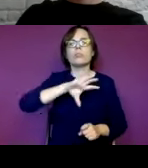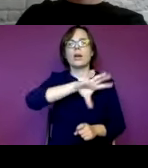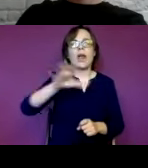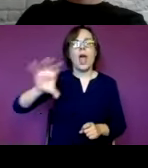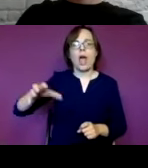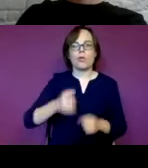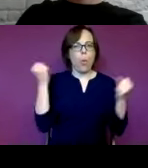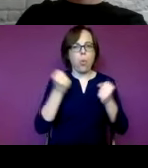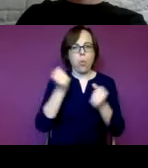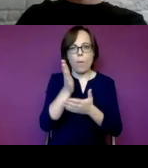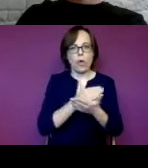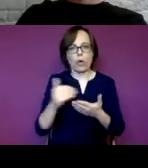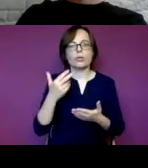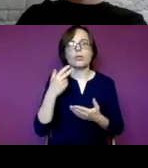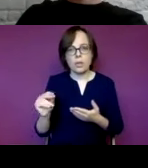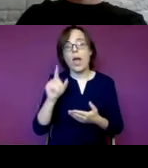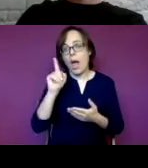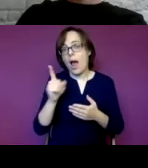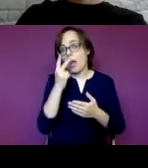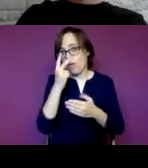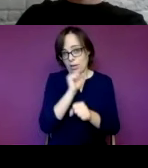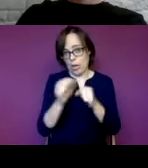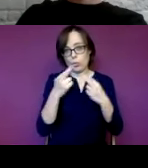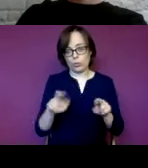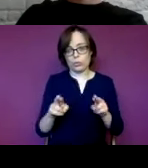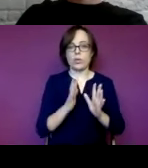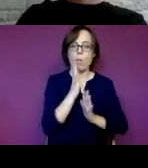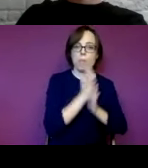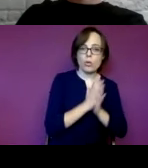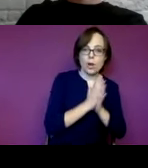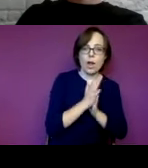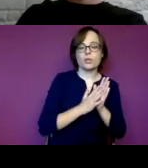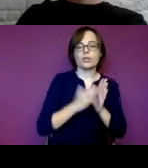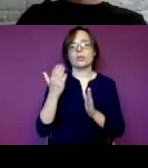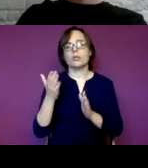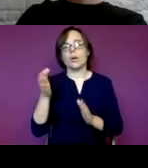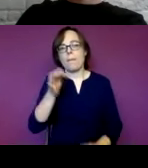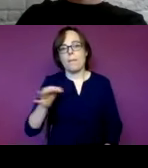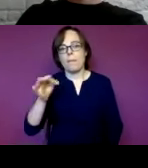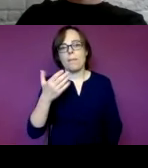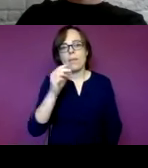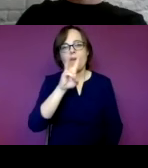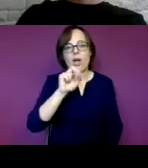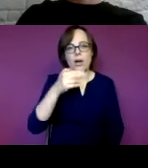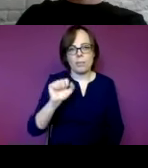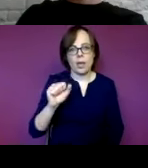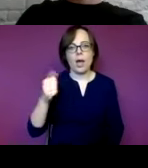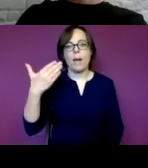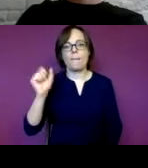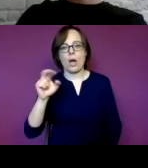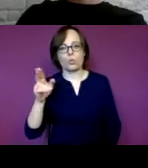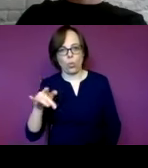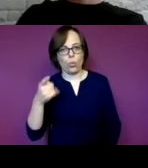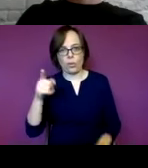tak jak pani podkreślała, różnice między Podlasią a, prawda, Mazurami i Warmią i Mazurami, bo to Warmia i Mazury to też to dwie